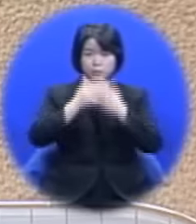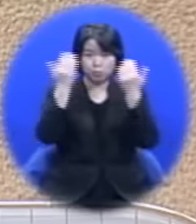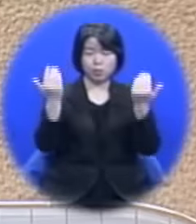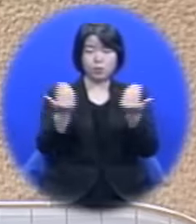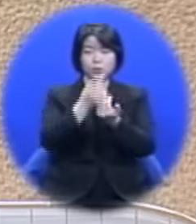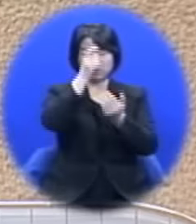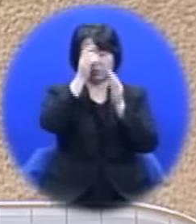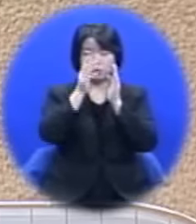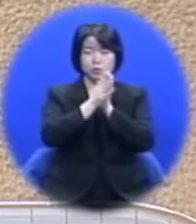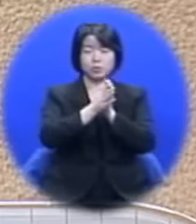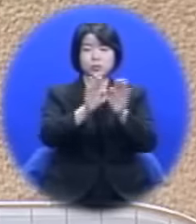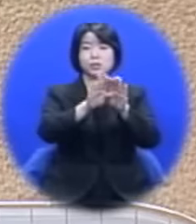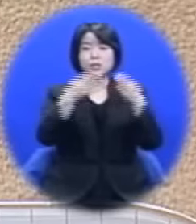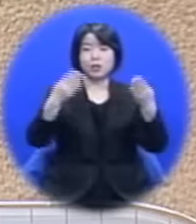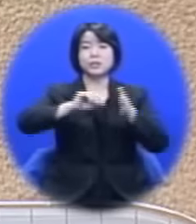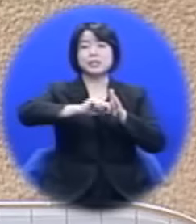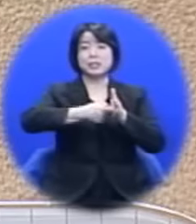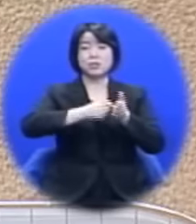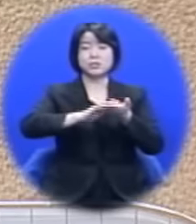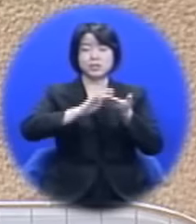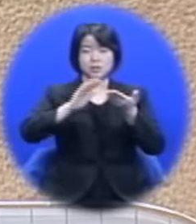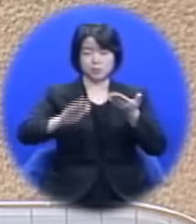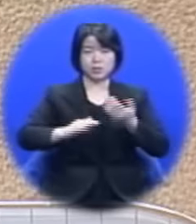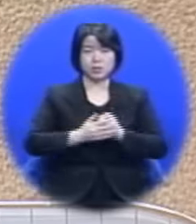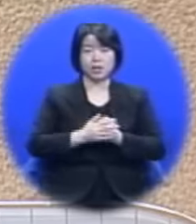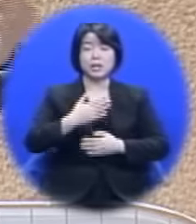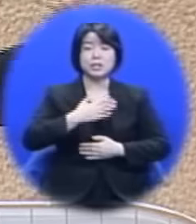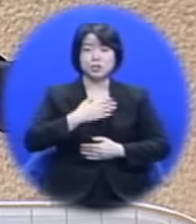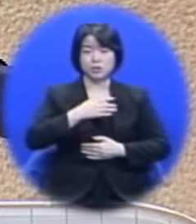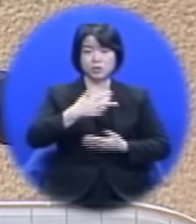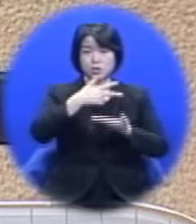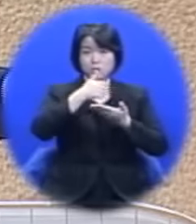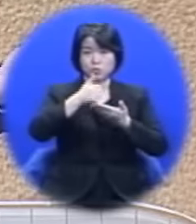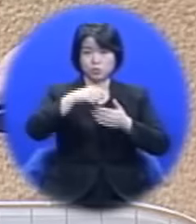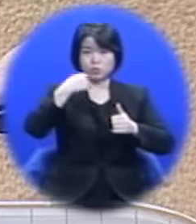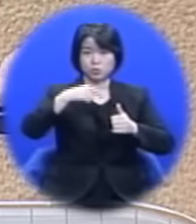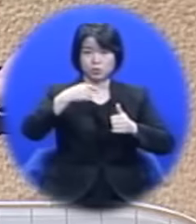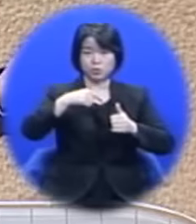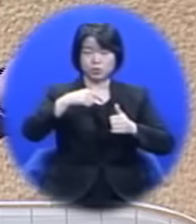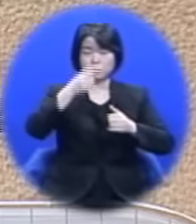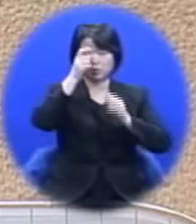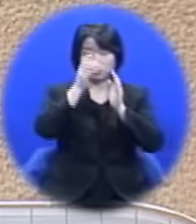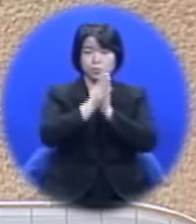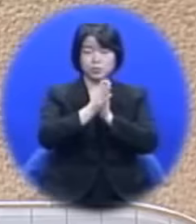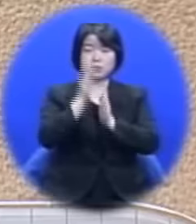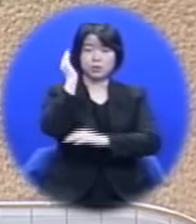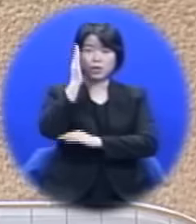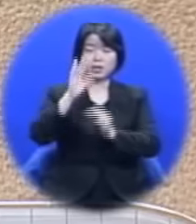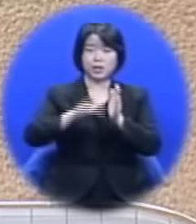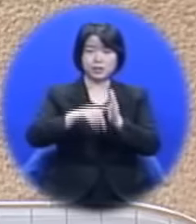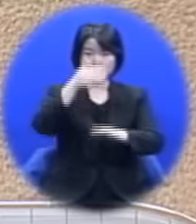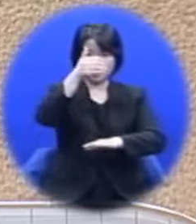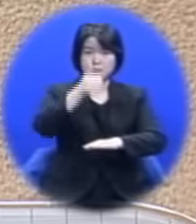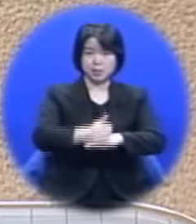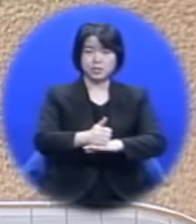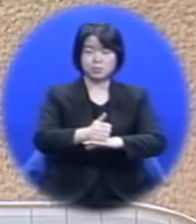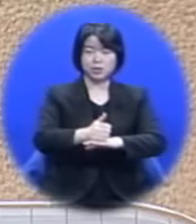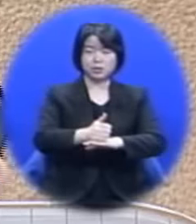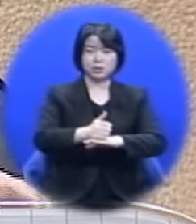기도를 여는 열쇠입니다 저는 주기도문 강의를 하면서 마지막에는